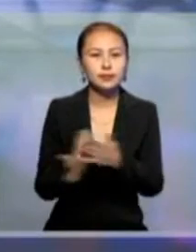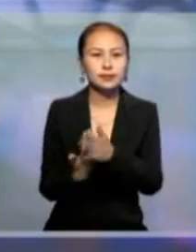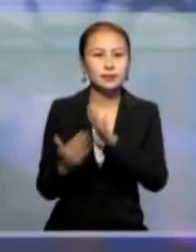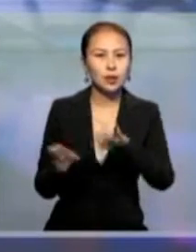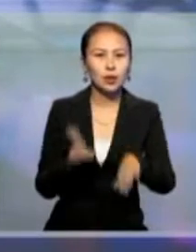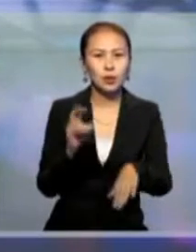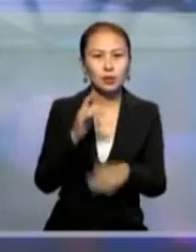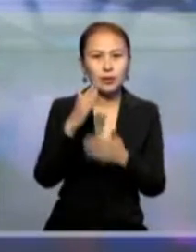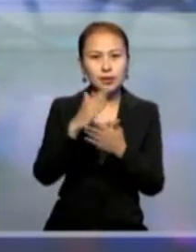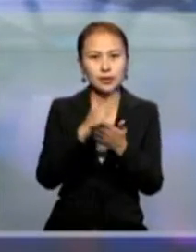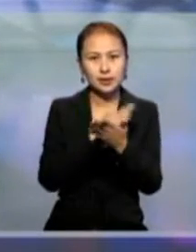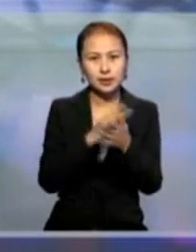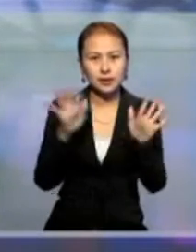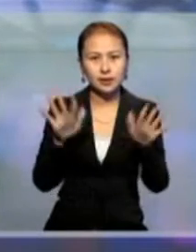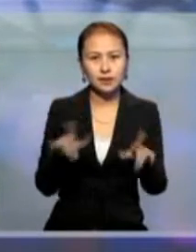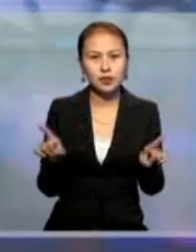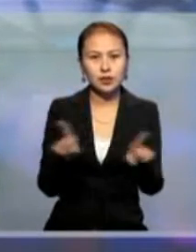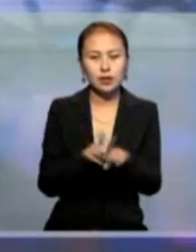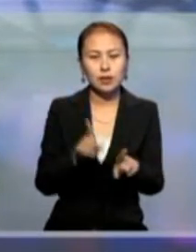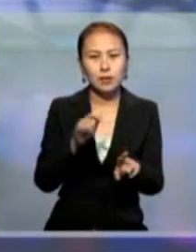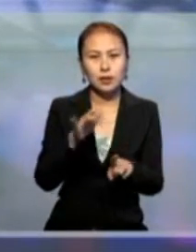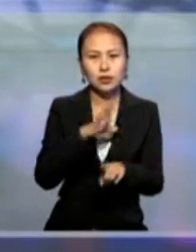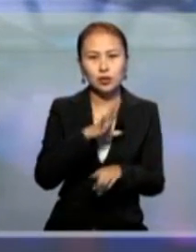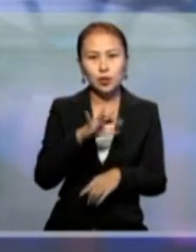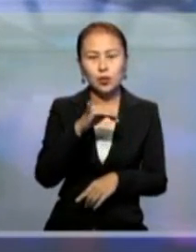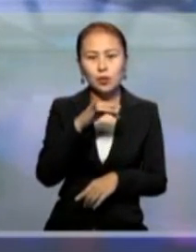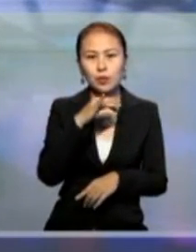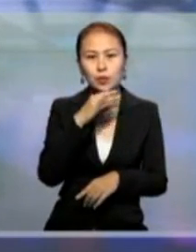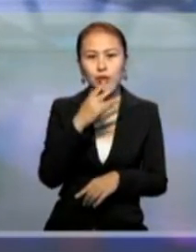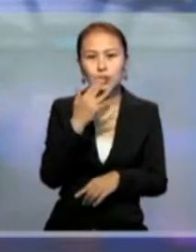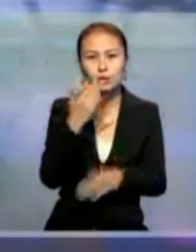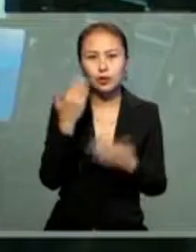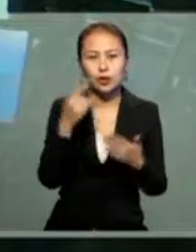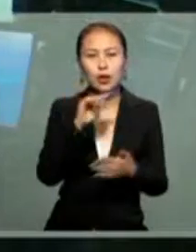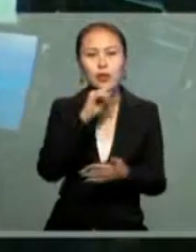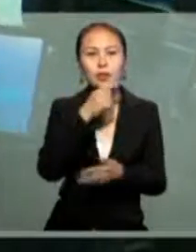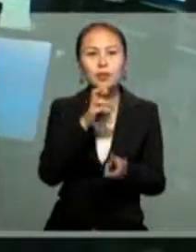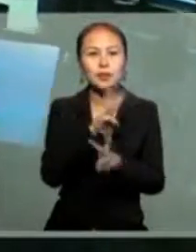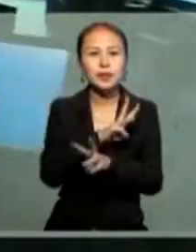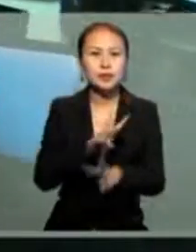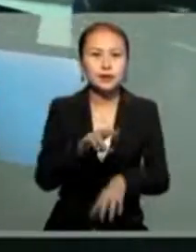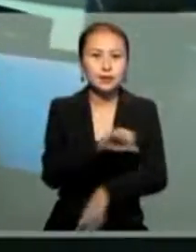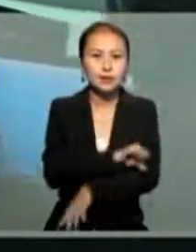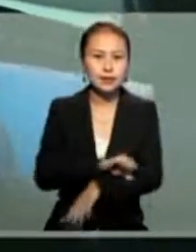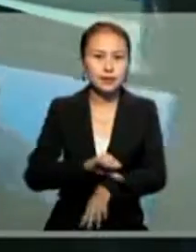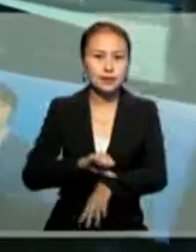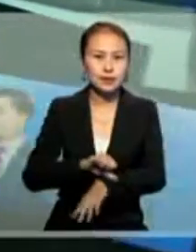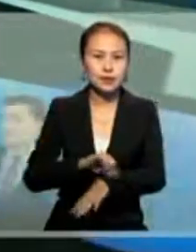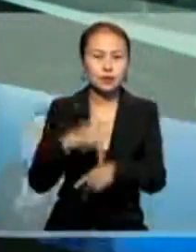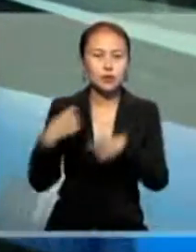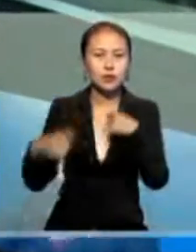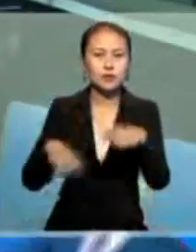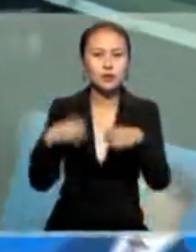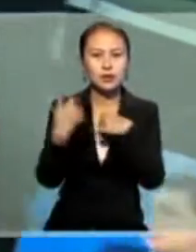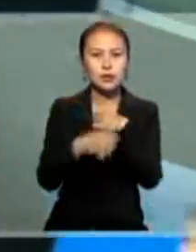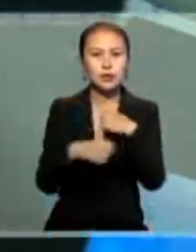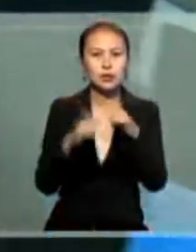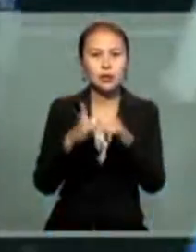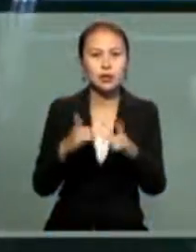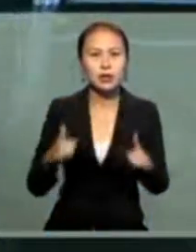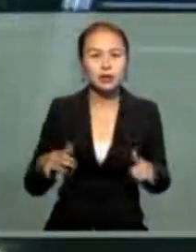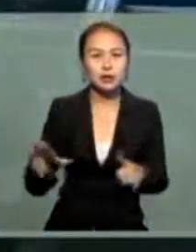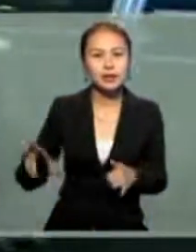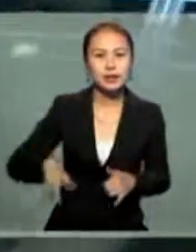Жаңалықтардан кейін көзқарас бағдарламасы тікелей эфирге шығады. Хабар қонағы Қазақстан Республикасы ұлттық экономика министрлігі сыртқы сауда қызметін